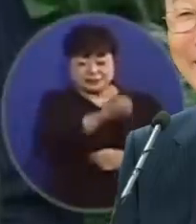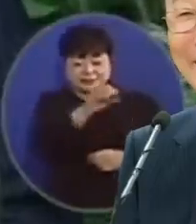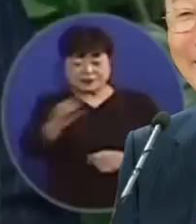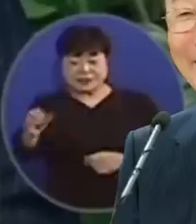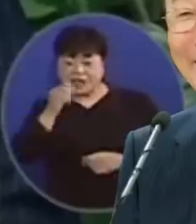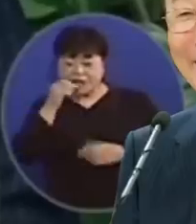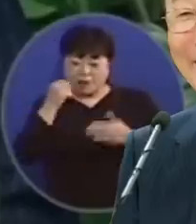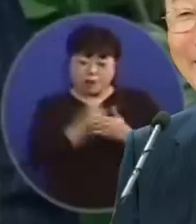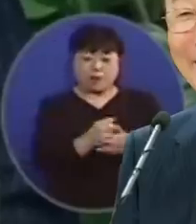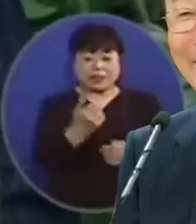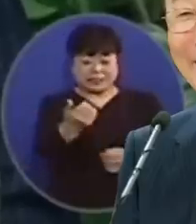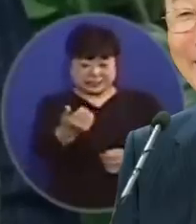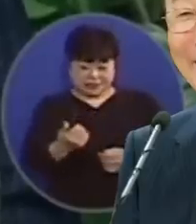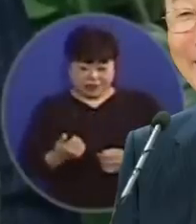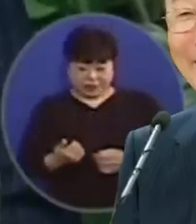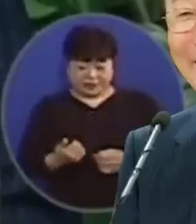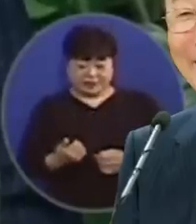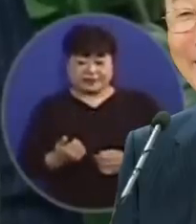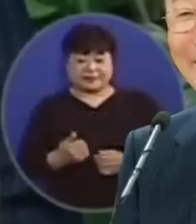전에